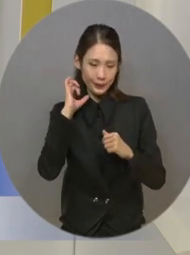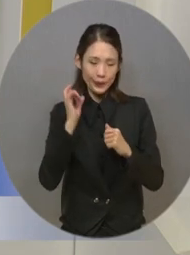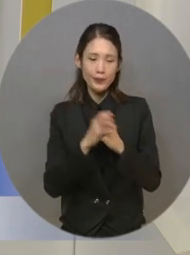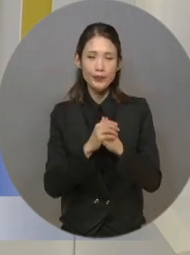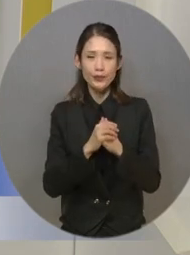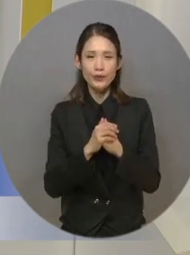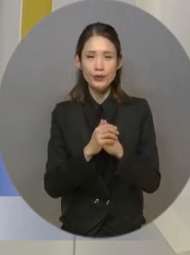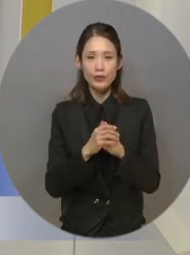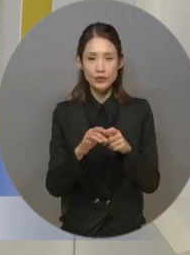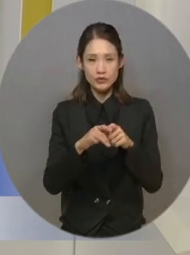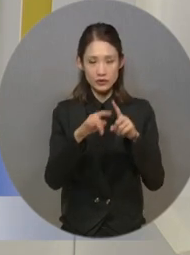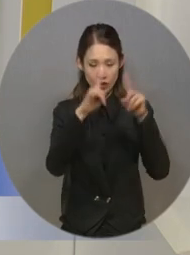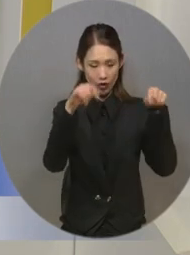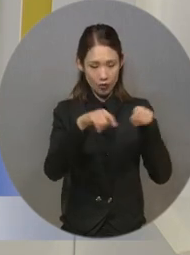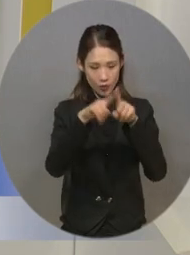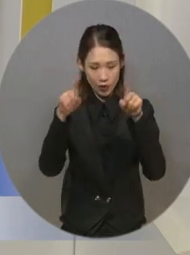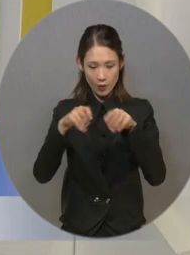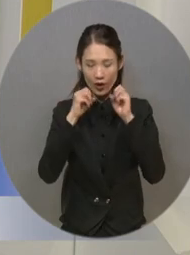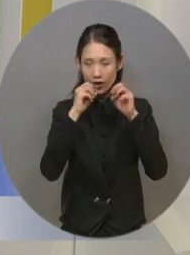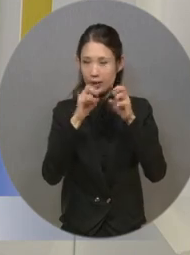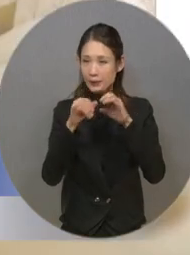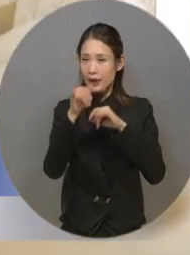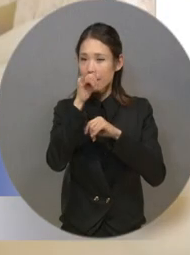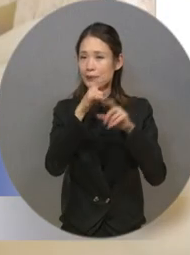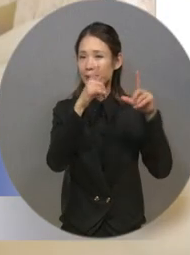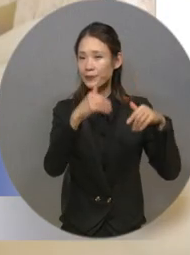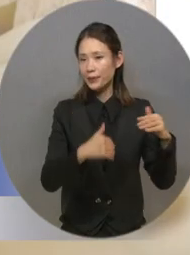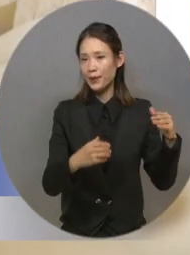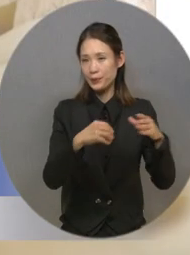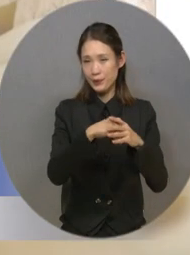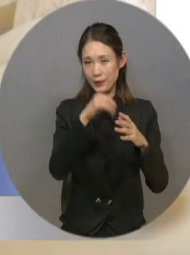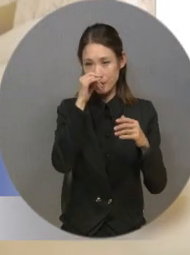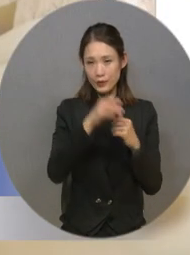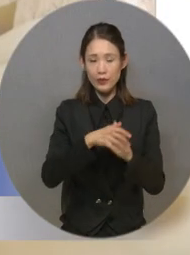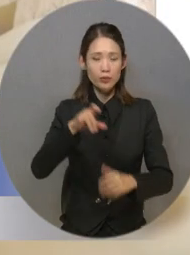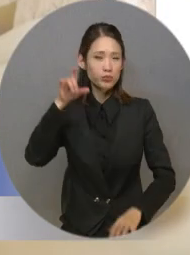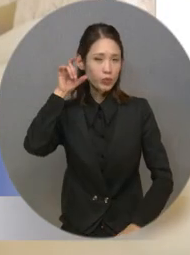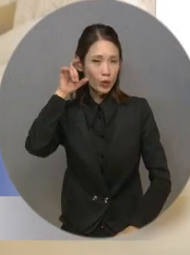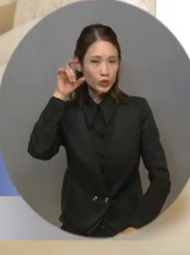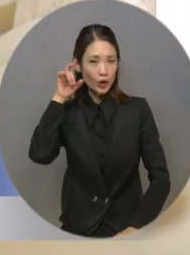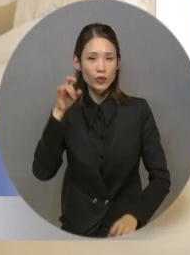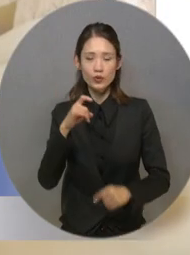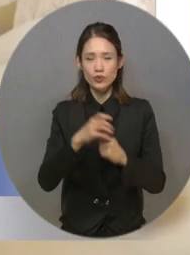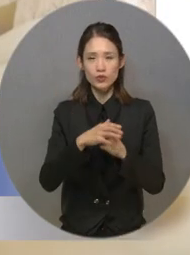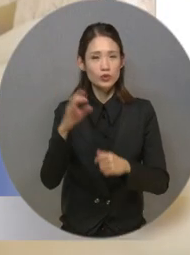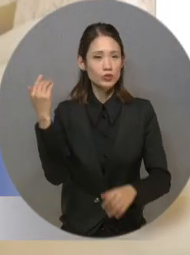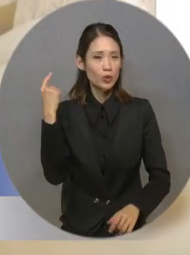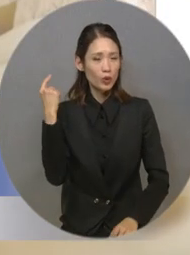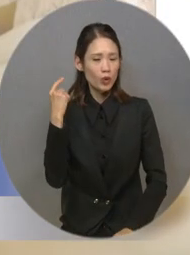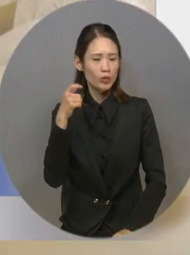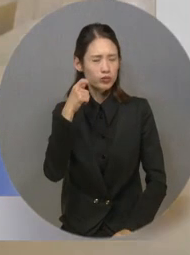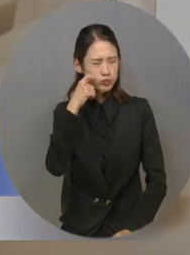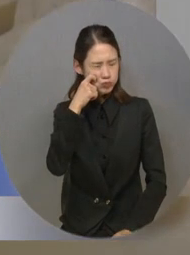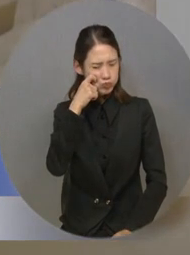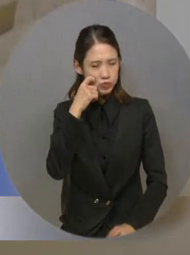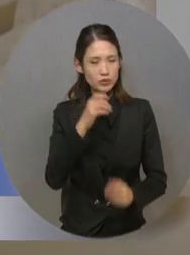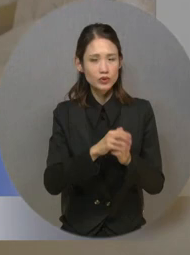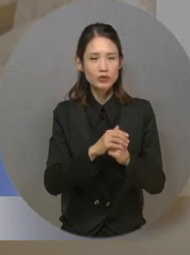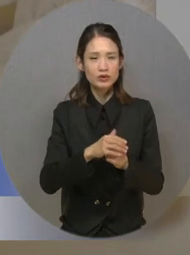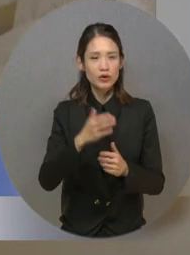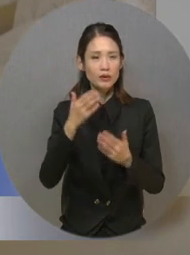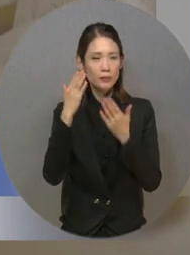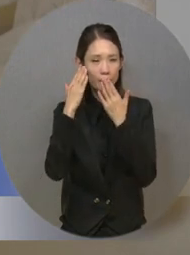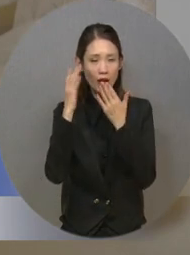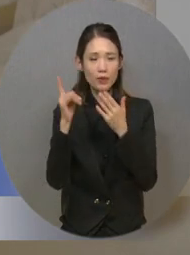서명 캠페인을 펼치고 있다는 소식이 실려 있는데요. 보청기로도 소리를 들을 수 없는 난청인의 경우